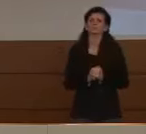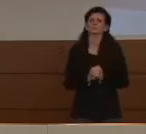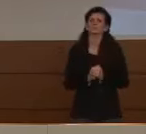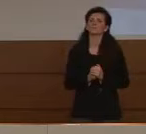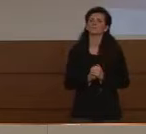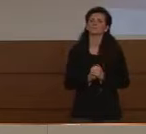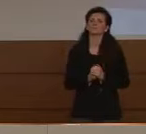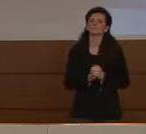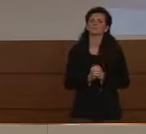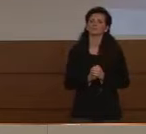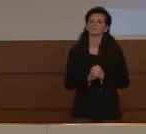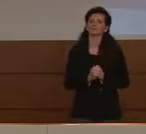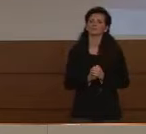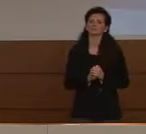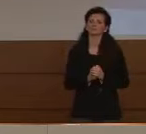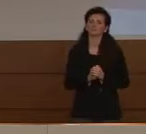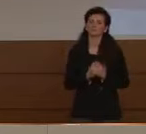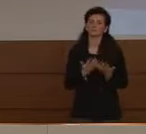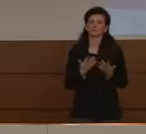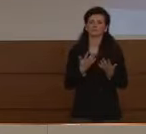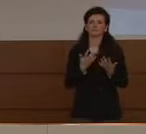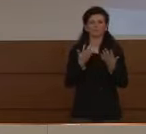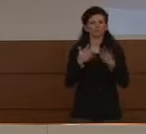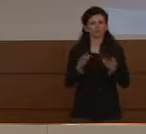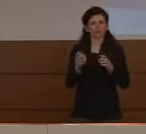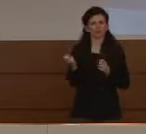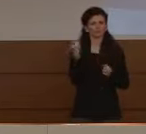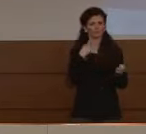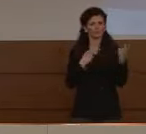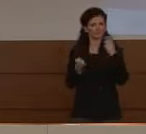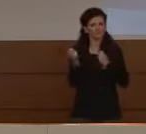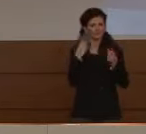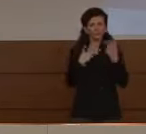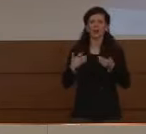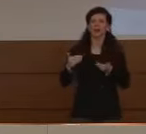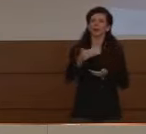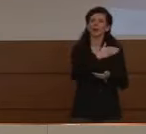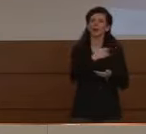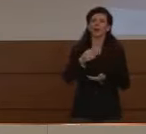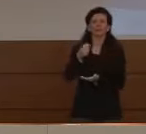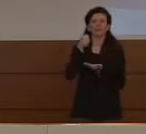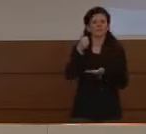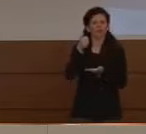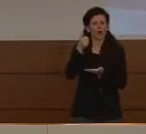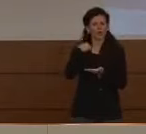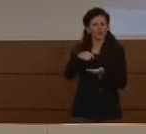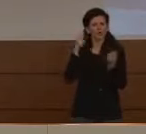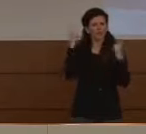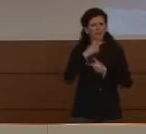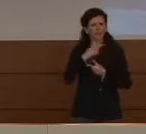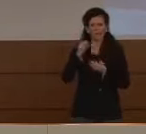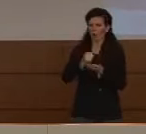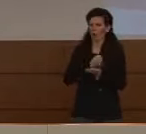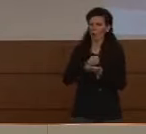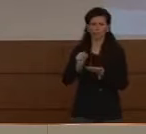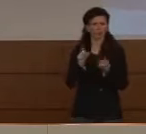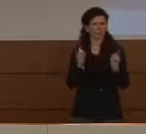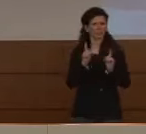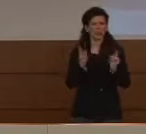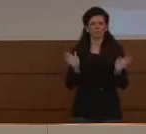diverse segnalazioni di raccolte fondi non autorizzate dal dipartimento